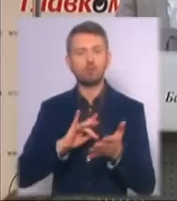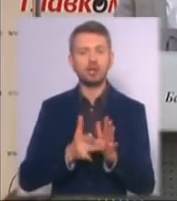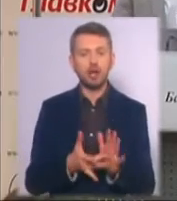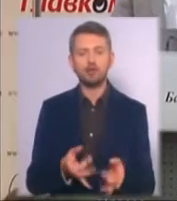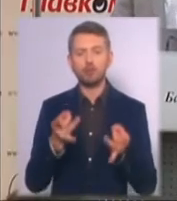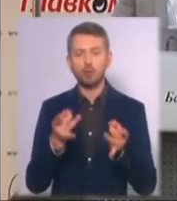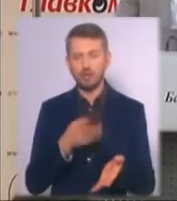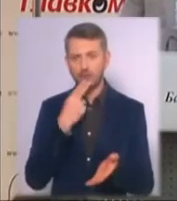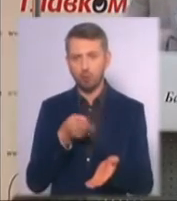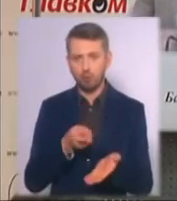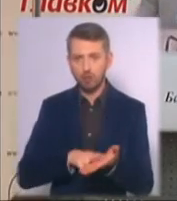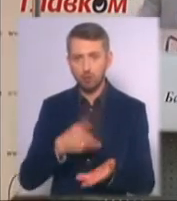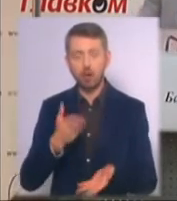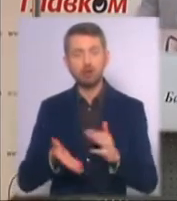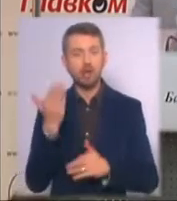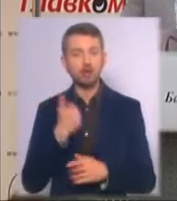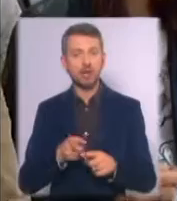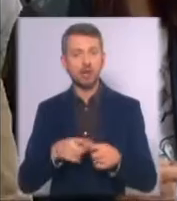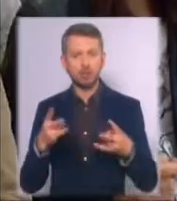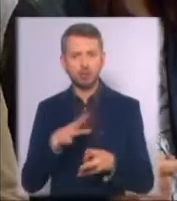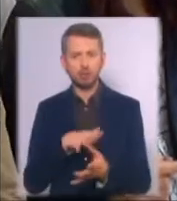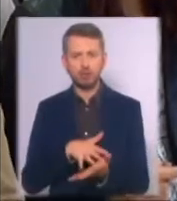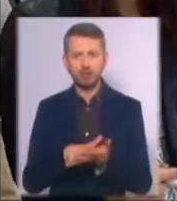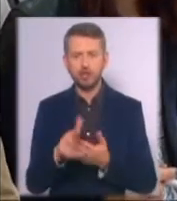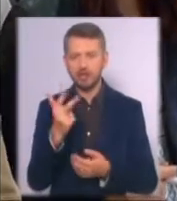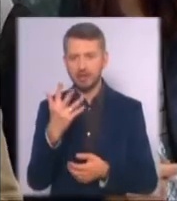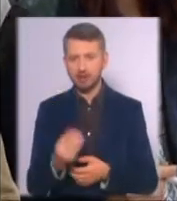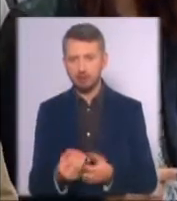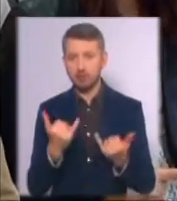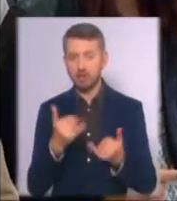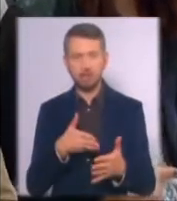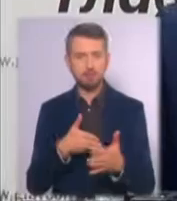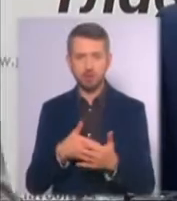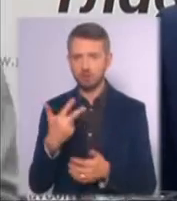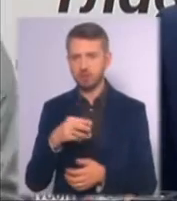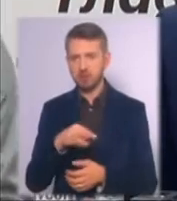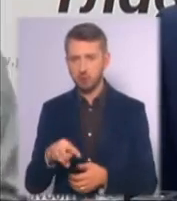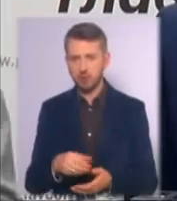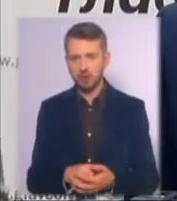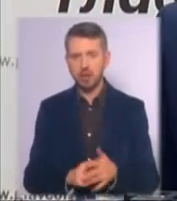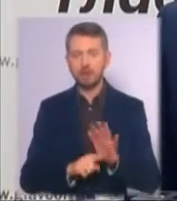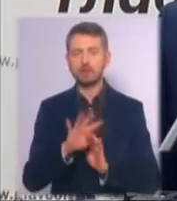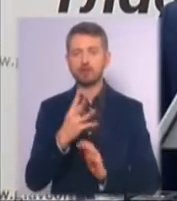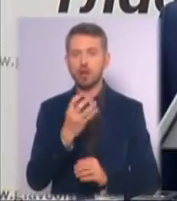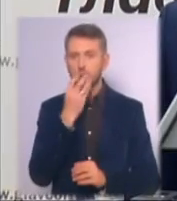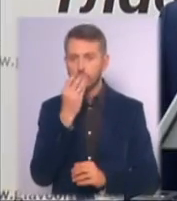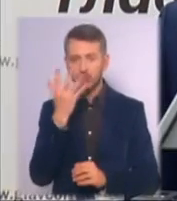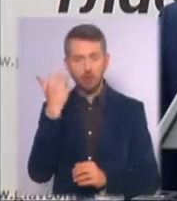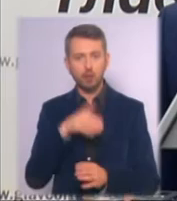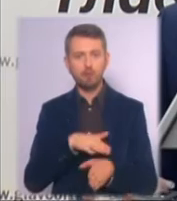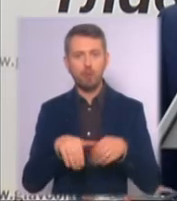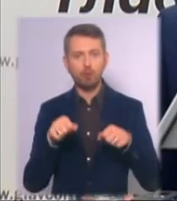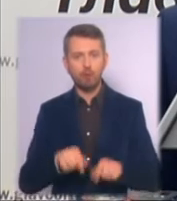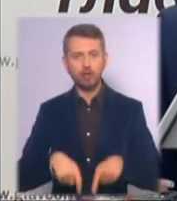спростити прописку. Якщо раніше на це потрібно було витрачати 3 дні, то нині максимум півгодини. 4 квітня, коли повноваження